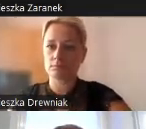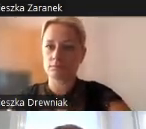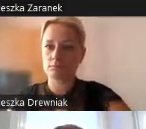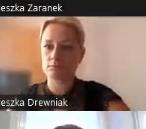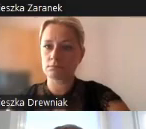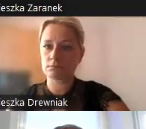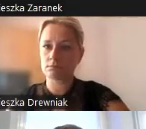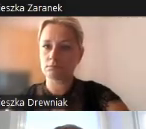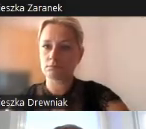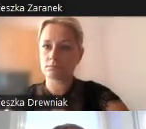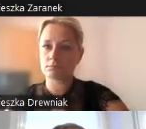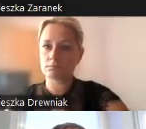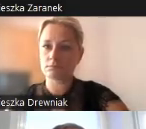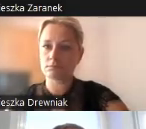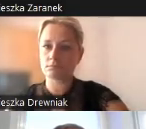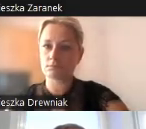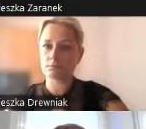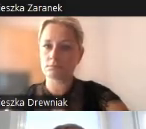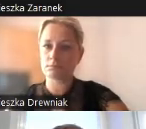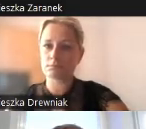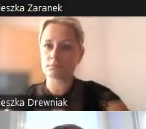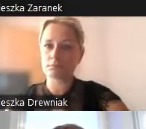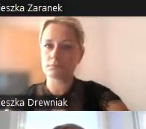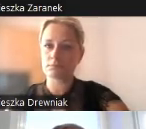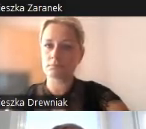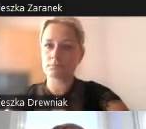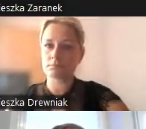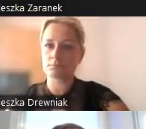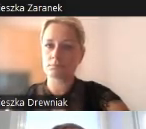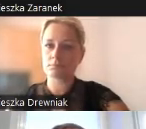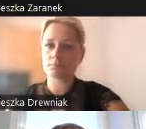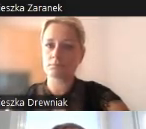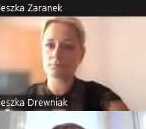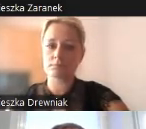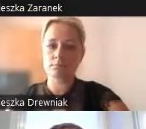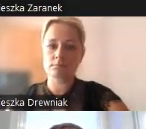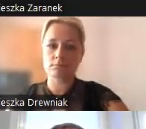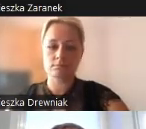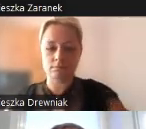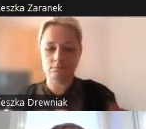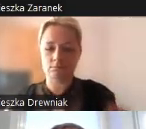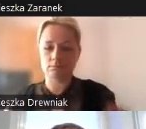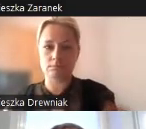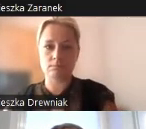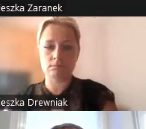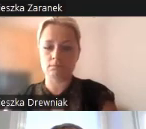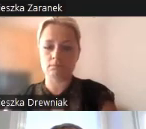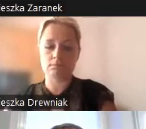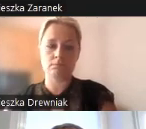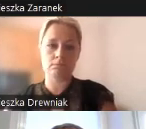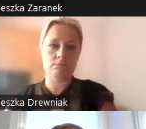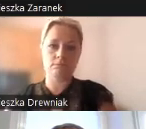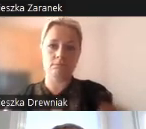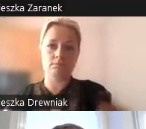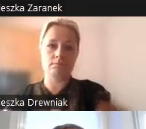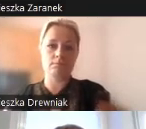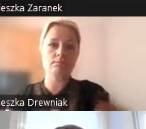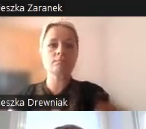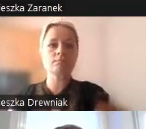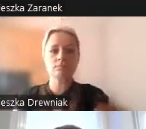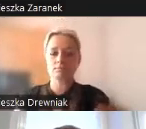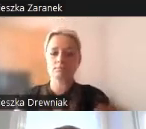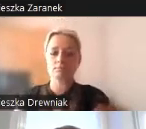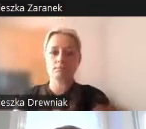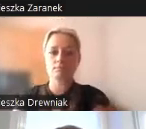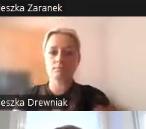na to, że w wyniku reformy się nie pomieściłem w jednym miejscu, jest w dwóch budynkach, tak zwana mała dwójka i duża dwójka. To, co Państwo widzicie